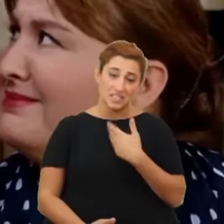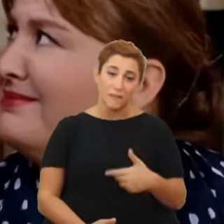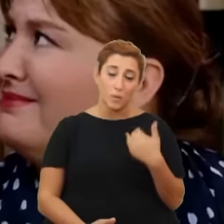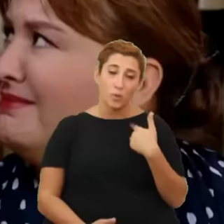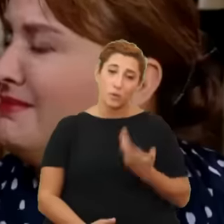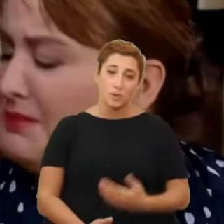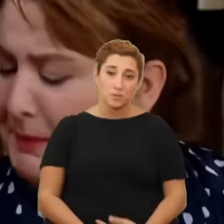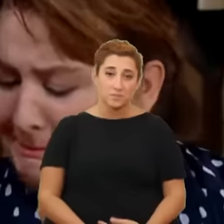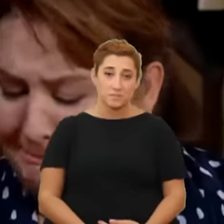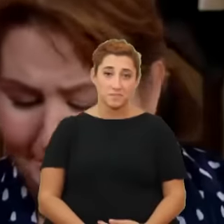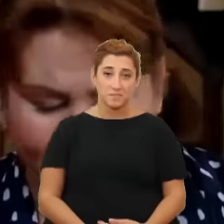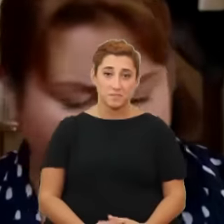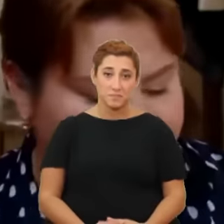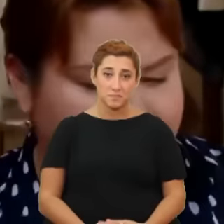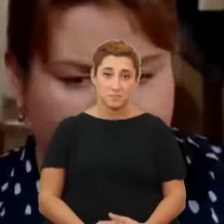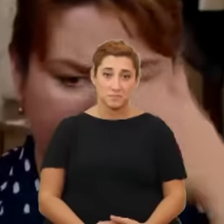seviyorum yani.